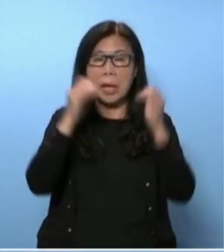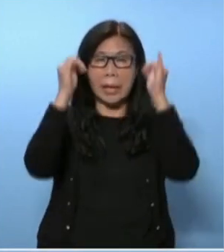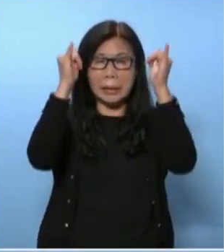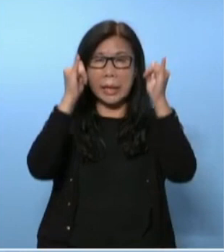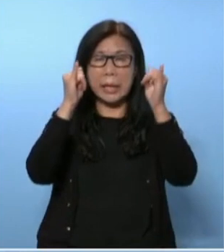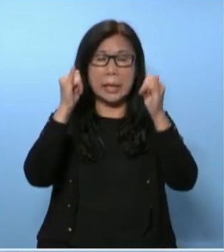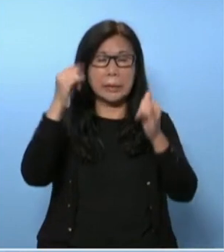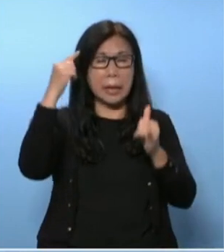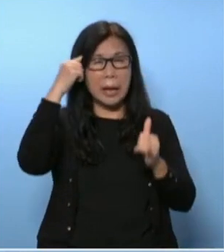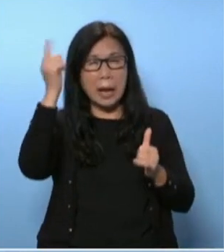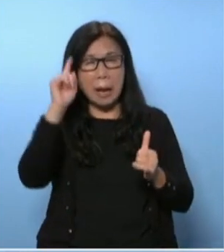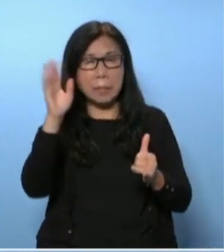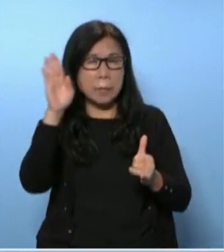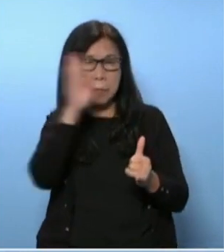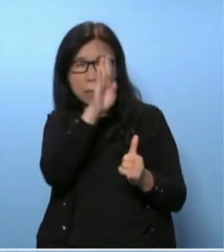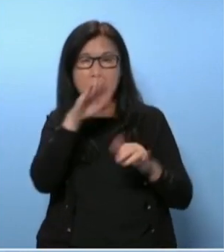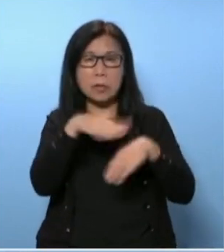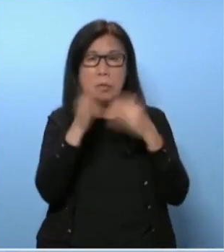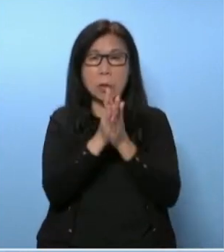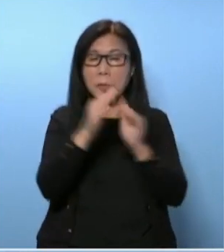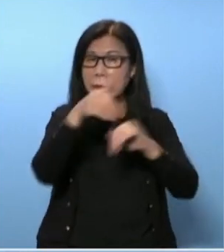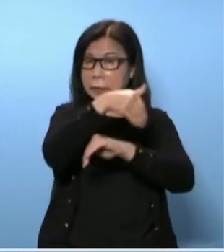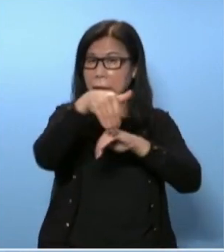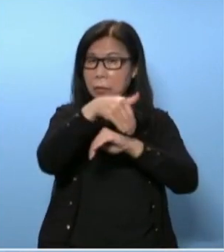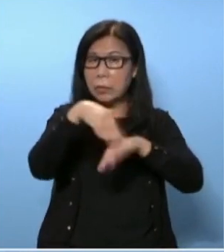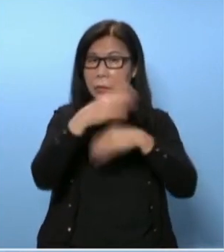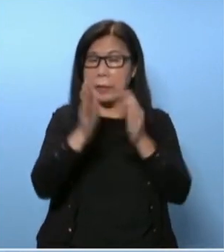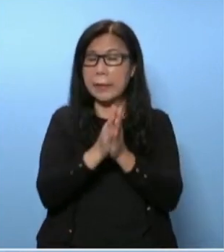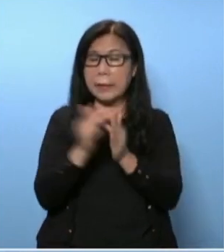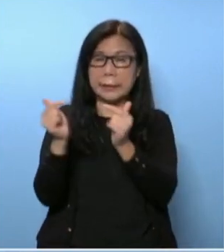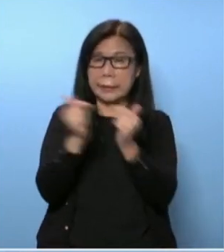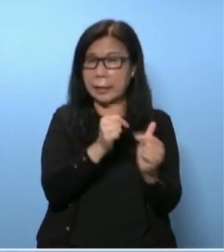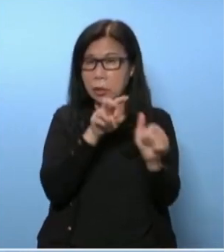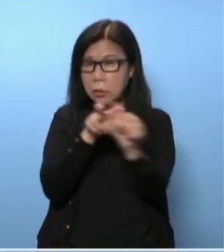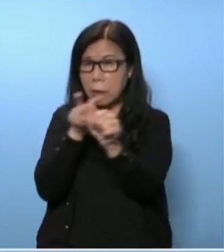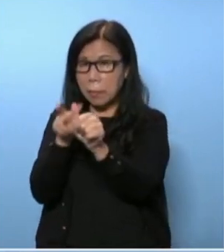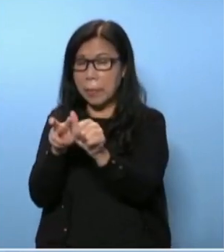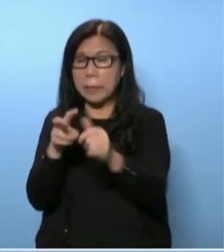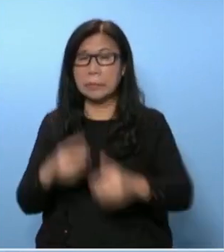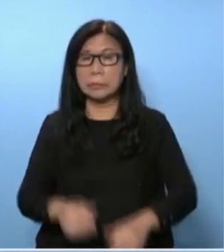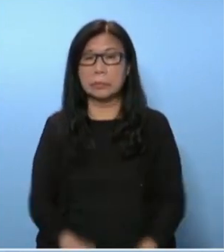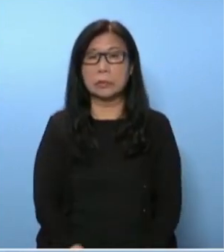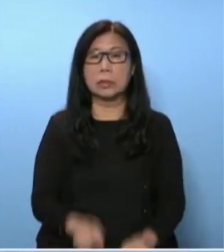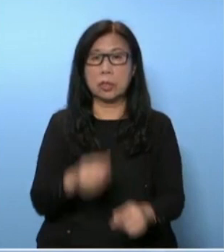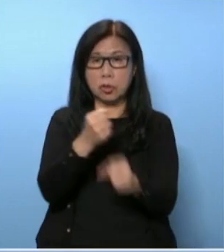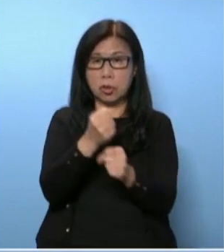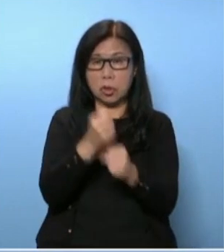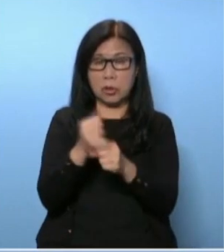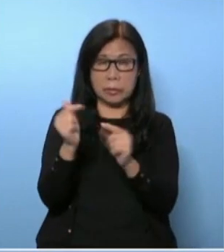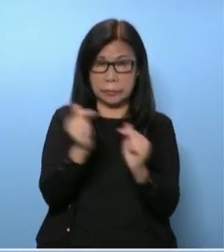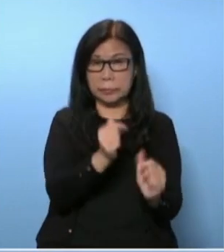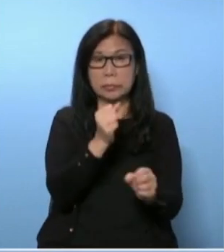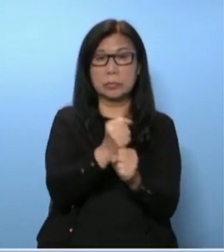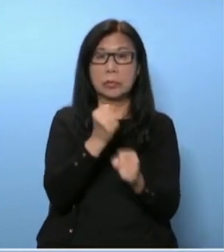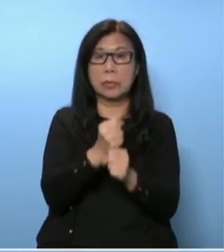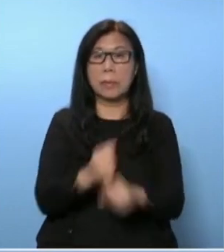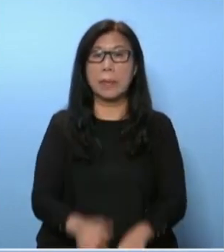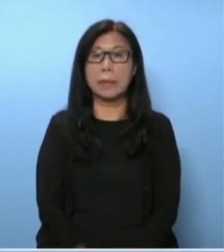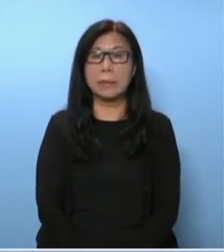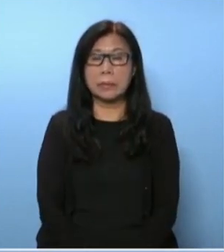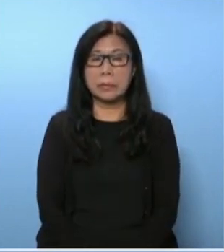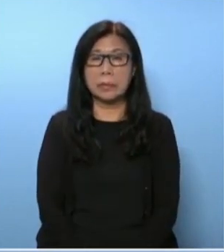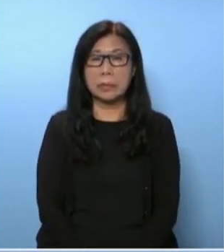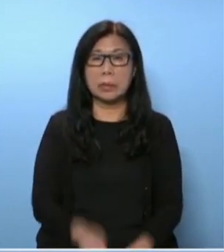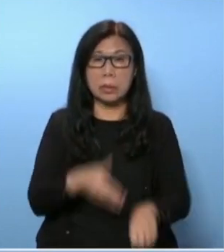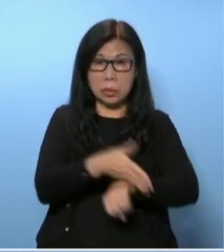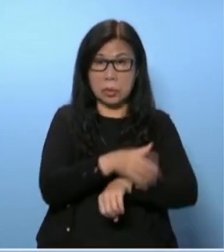想影響咧，我哋亦都係有一啲嘅計劃喺度咧，係一路監察住嘅嚇。咁呢個咧都係我哋工作都係會做嘅。咁你話至於係